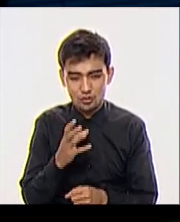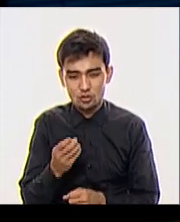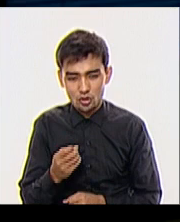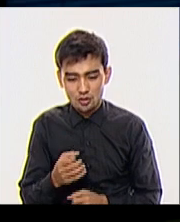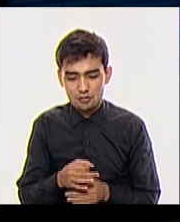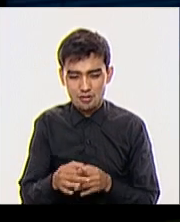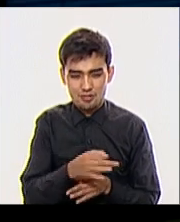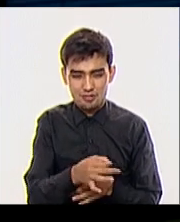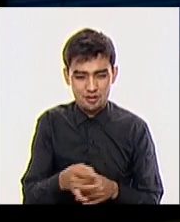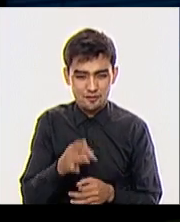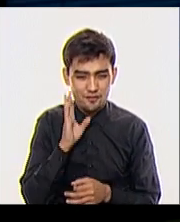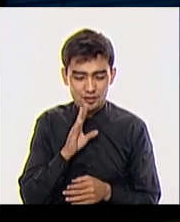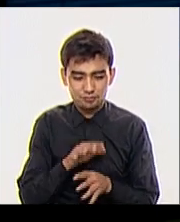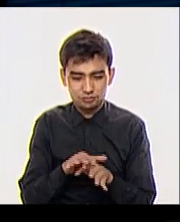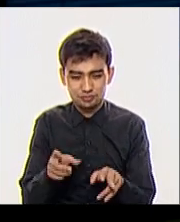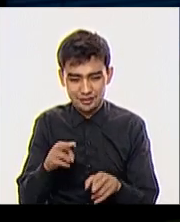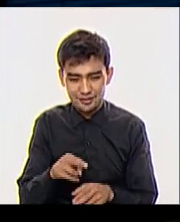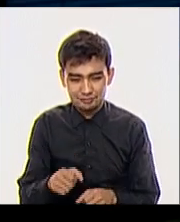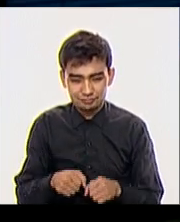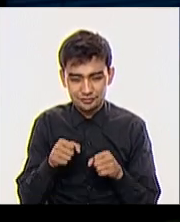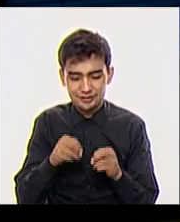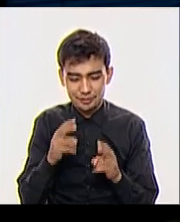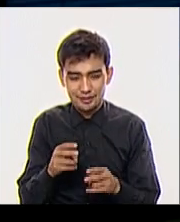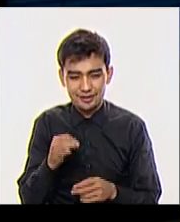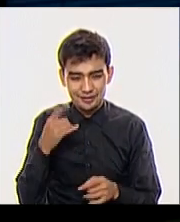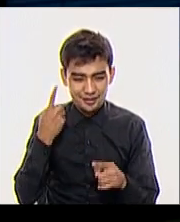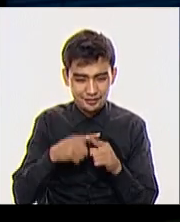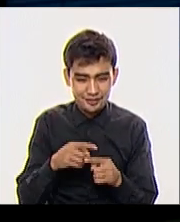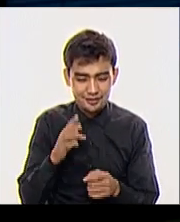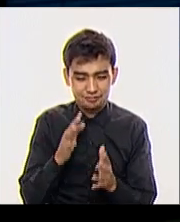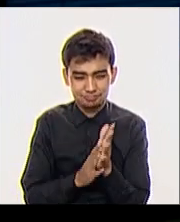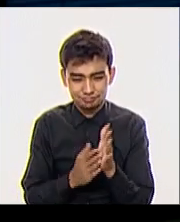алыс аудандарға су жеткізу үшін су таситын және шөп шабатын техникаларды алдыртамыз.